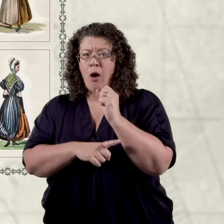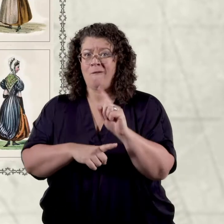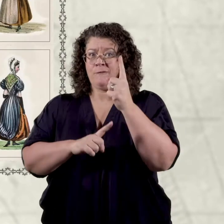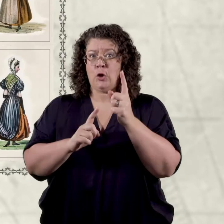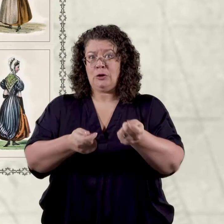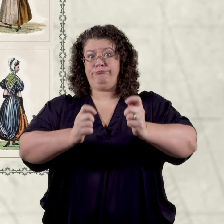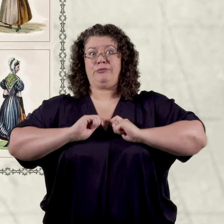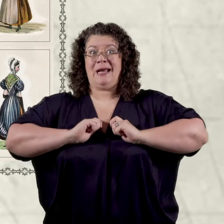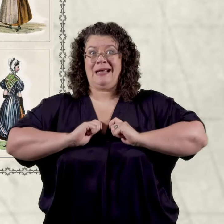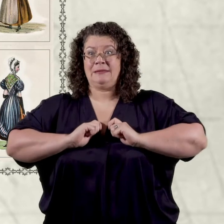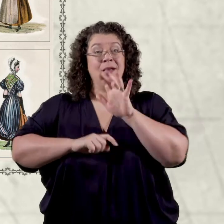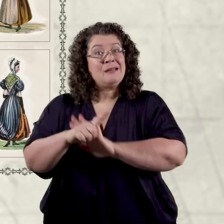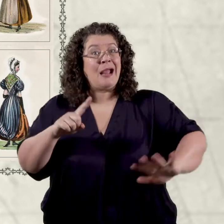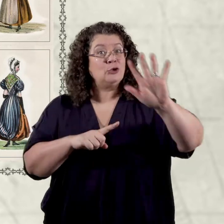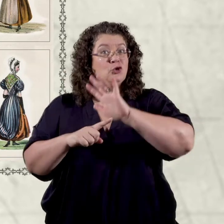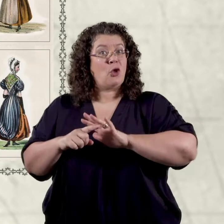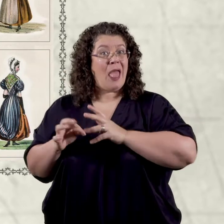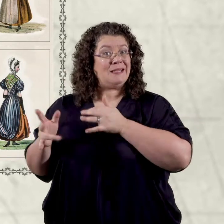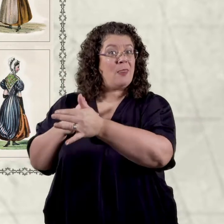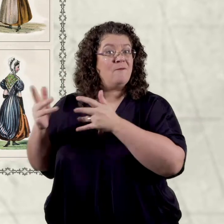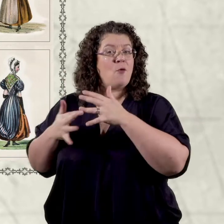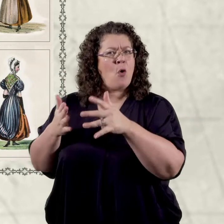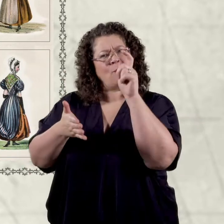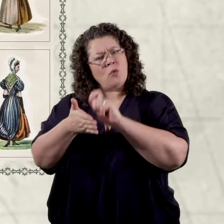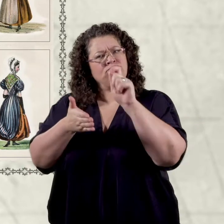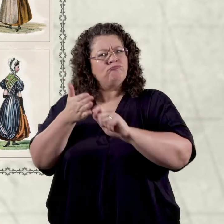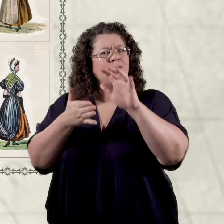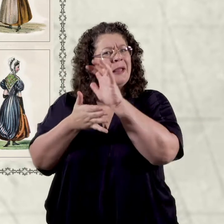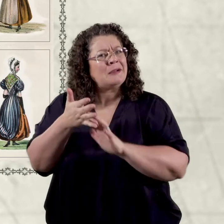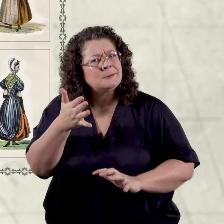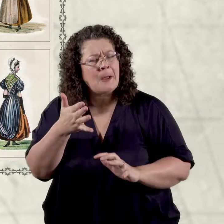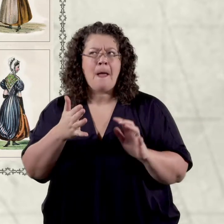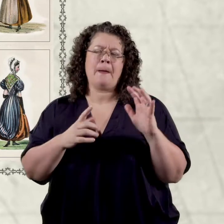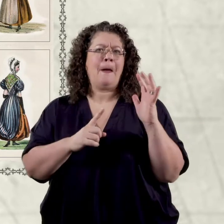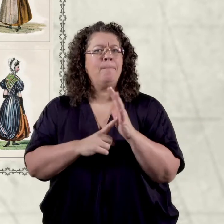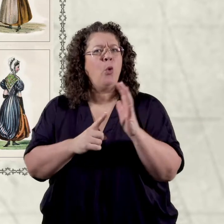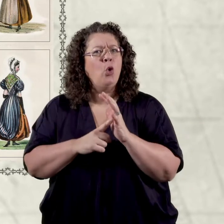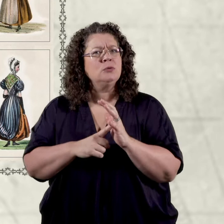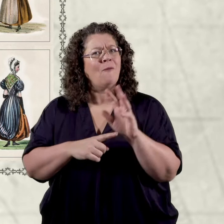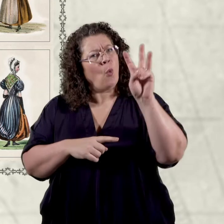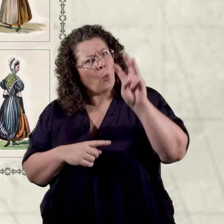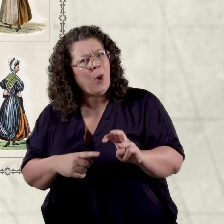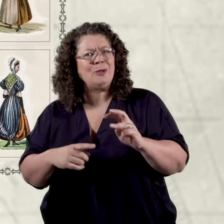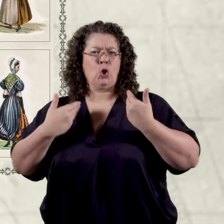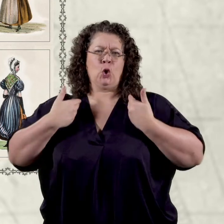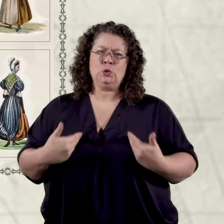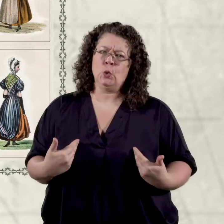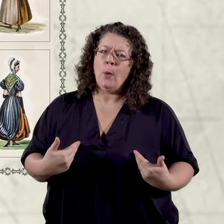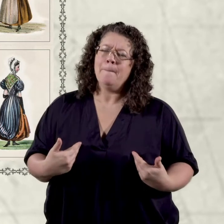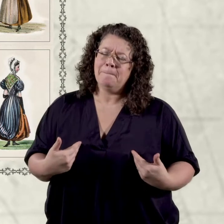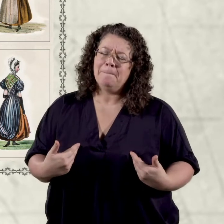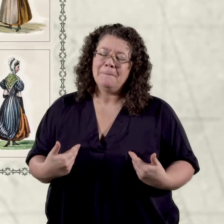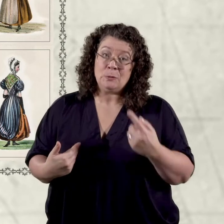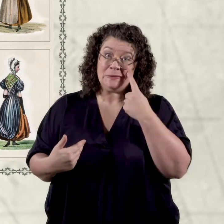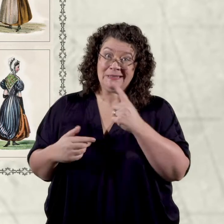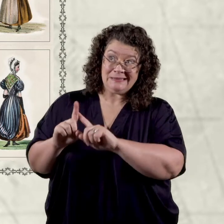1834, enillais y wobr gyntaf yn yr Steddfod Genedlaethol am ysgrifennu traethawd am bwysigrwydd y wisg Gymreig, a'r